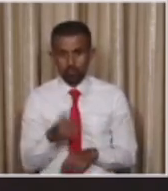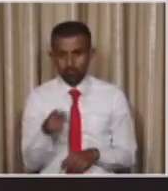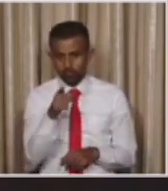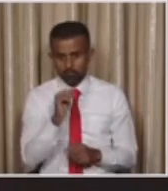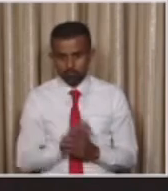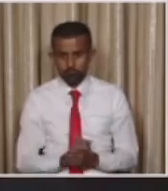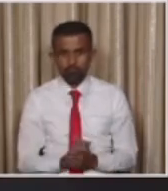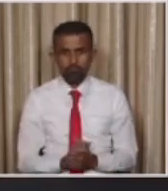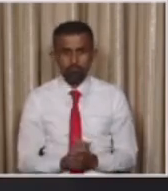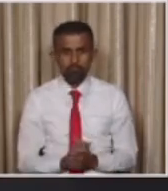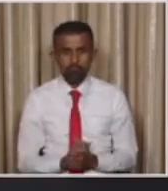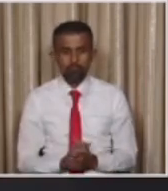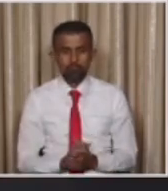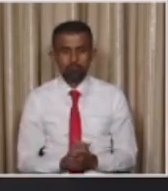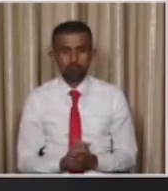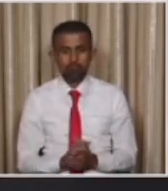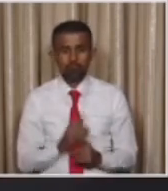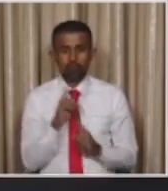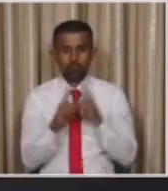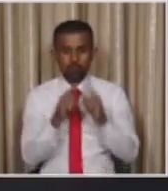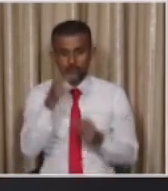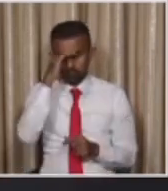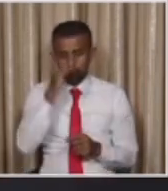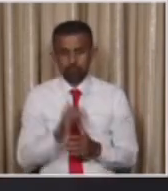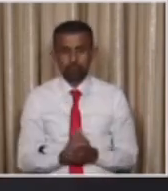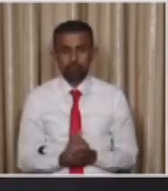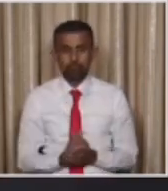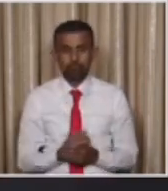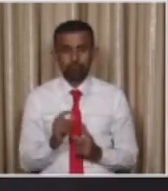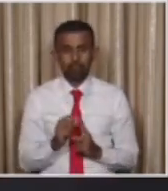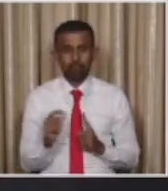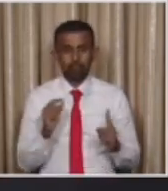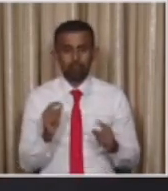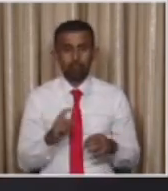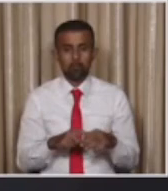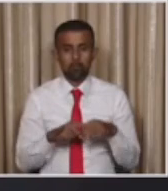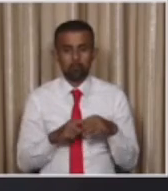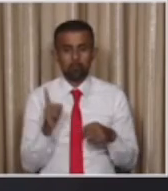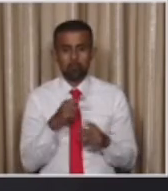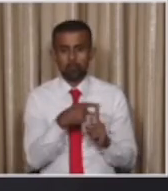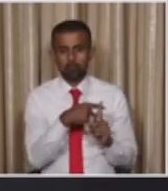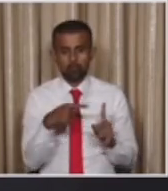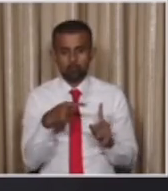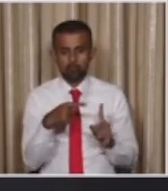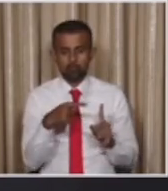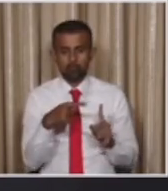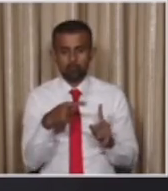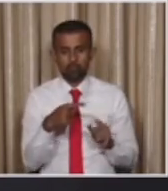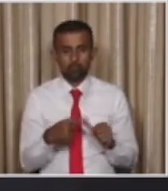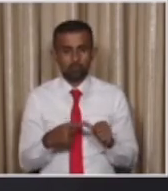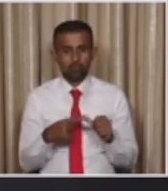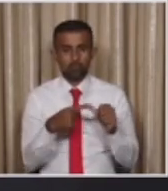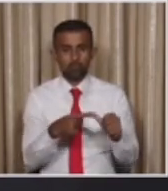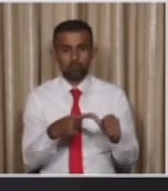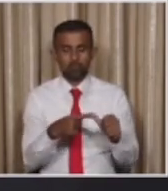කියලා. ගරු කතානායකතුමනි, ගරු මන්ත්‍රීතුමාගේ ප්‍රශ්නේ පළවෙනි කොටසට උත්තරයක්